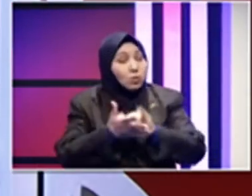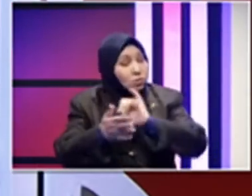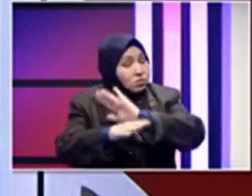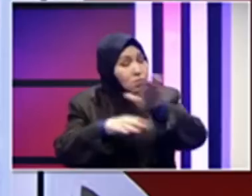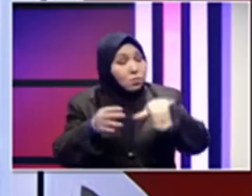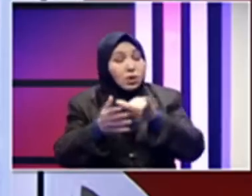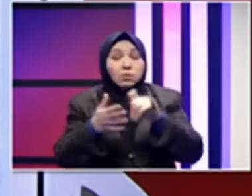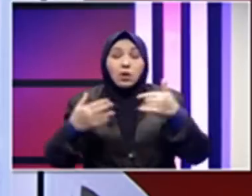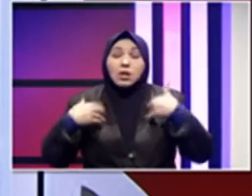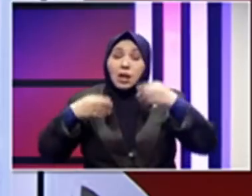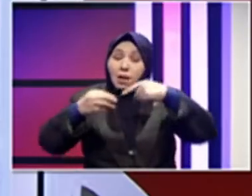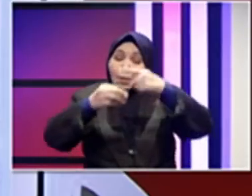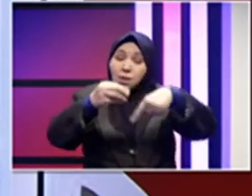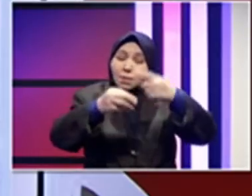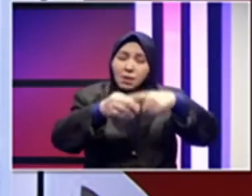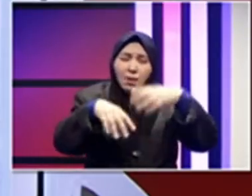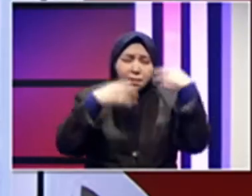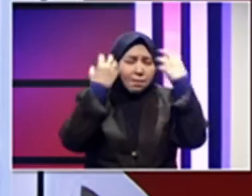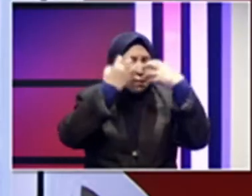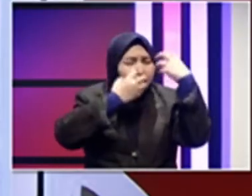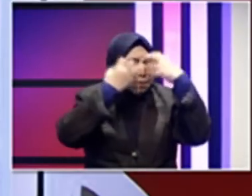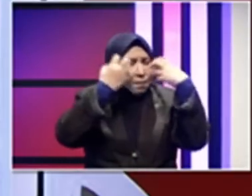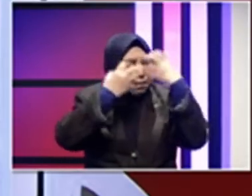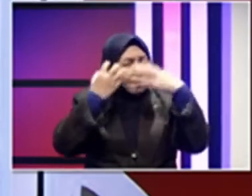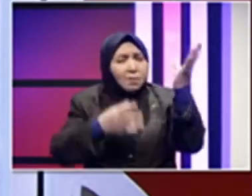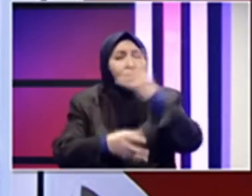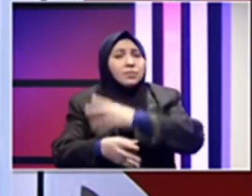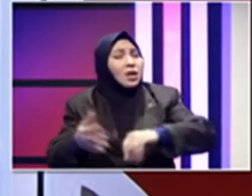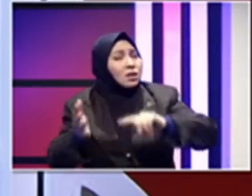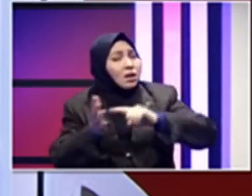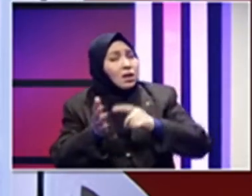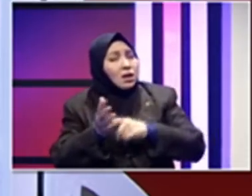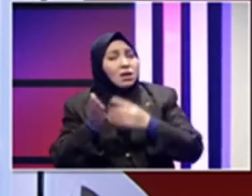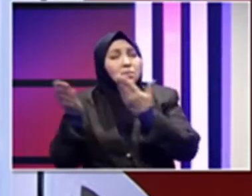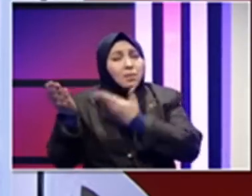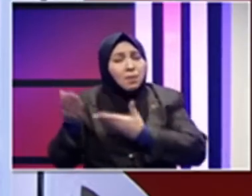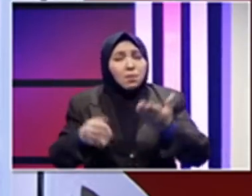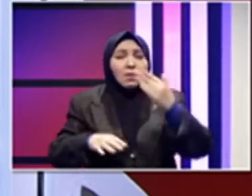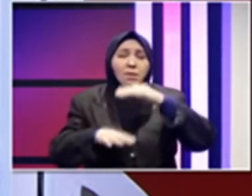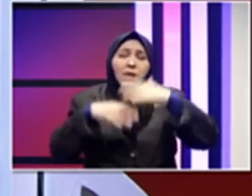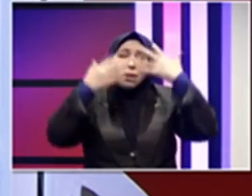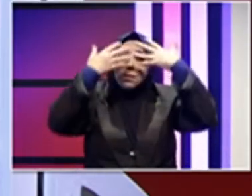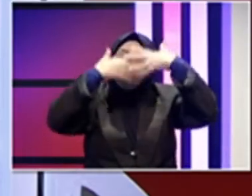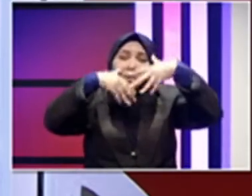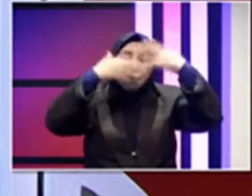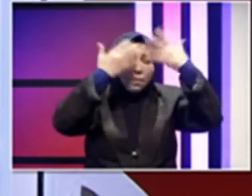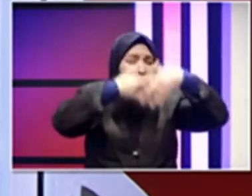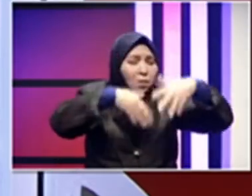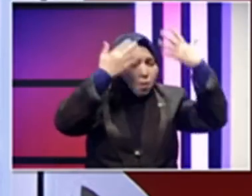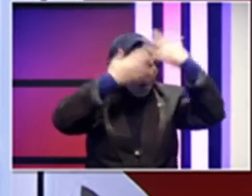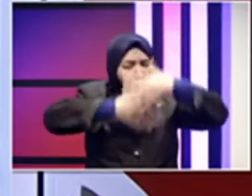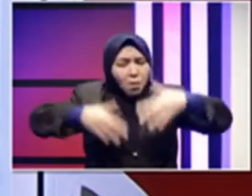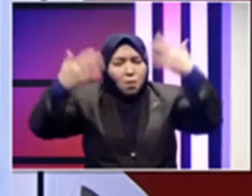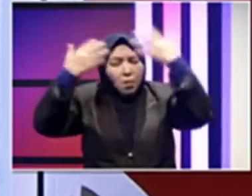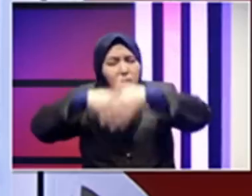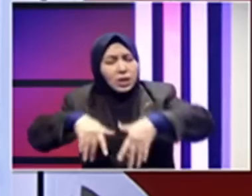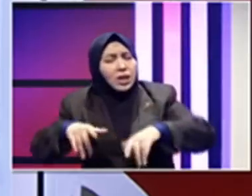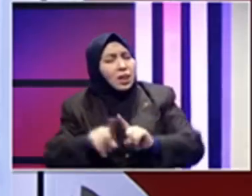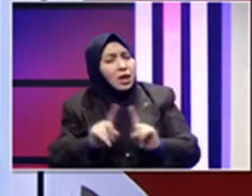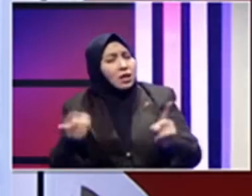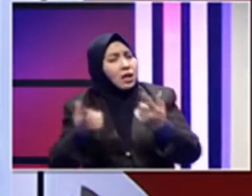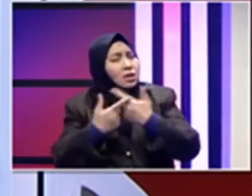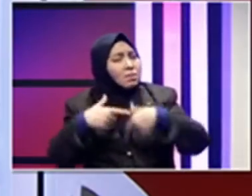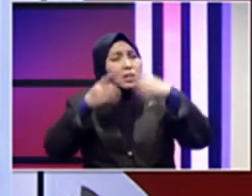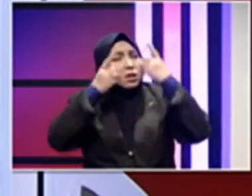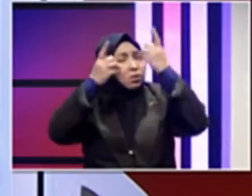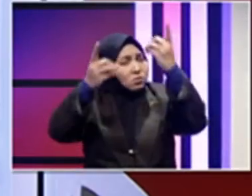adalah perkara-perkara yang mengelirukan dan kadang-kadang membawa kepada kegelapan. Selain daripada dosa-dosa juga